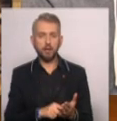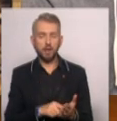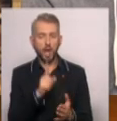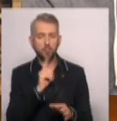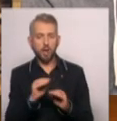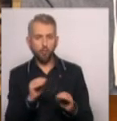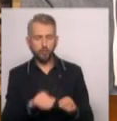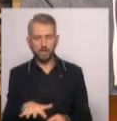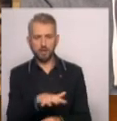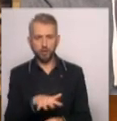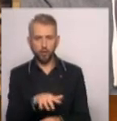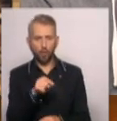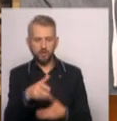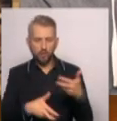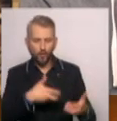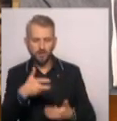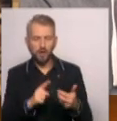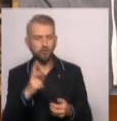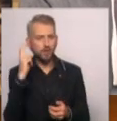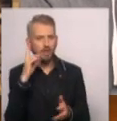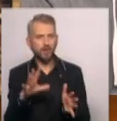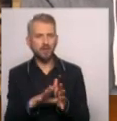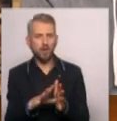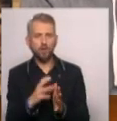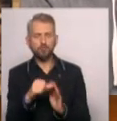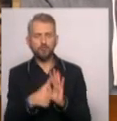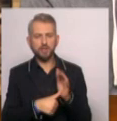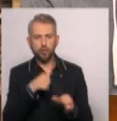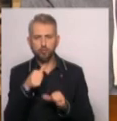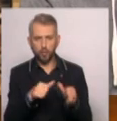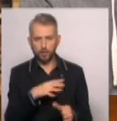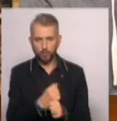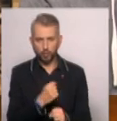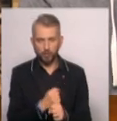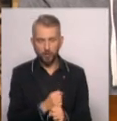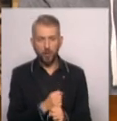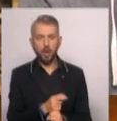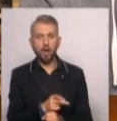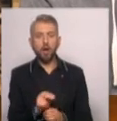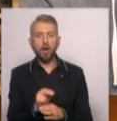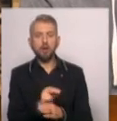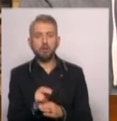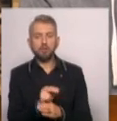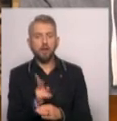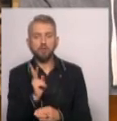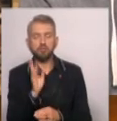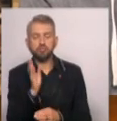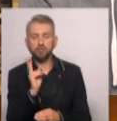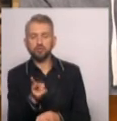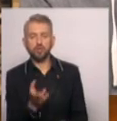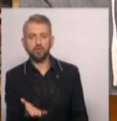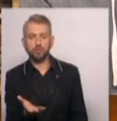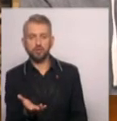благоустрій території. Оці розриття, які Київенерго ще в 16-му році зробило. І хтось буде прибирати